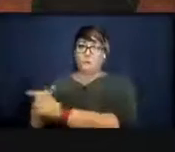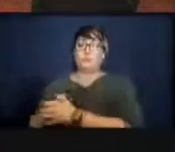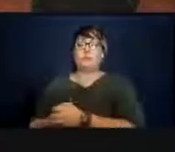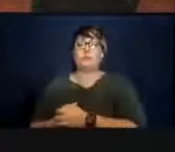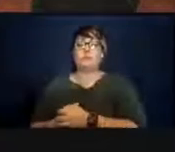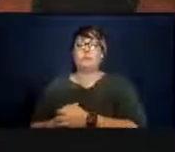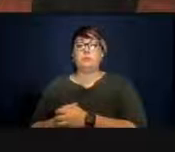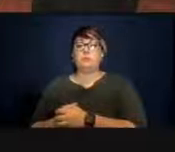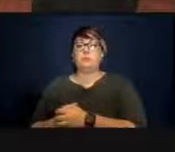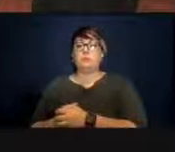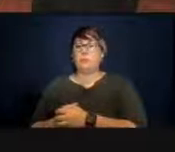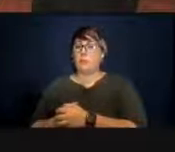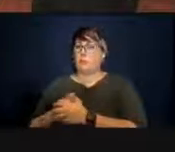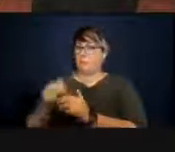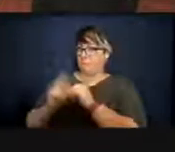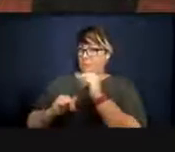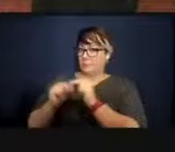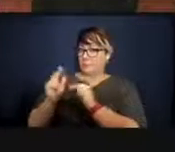هذه الأحلام.